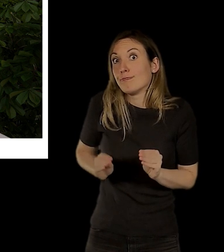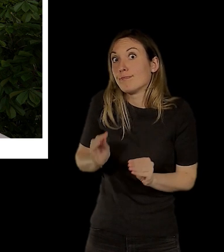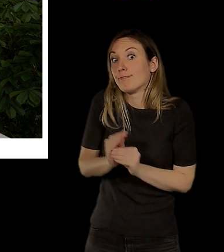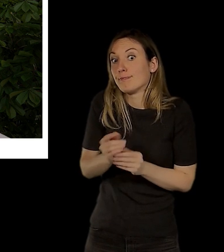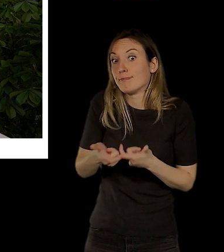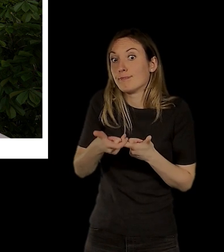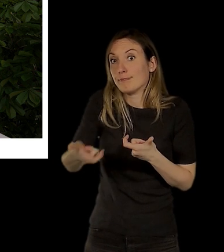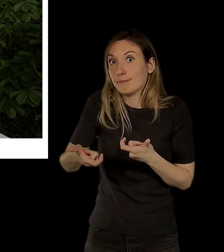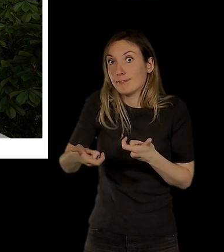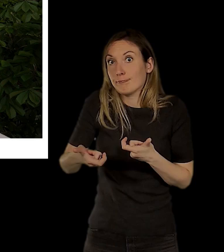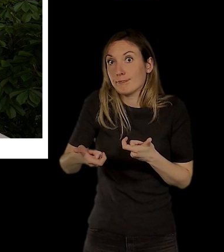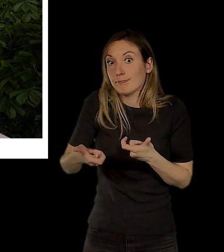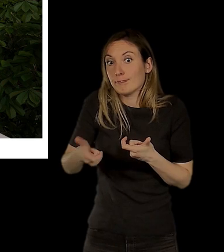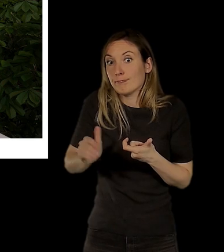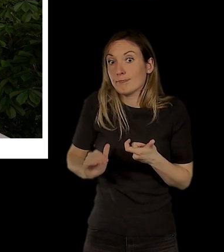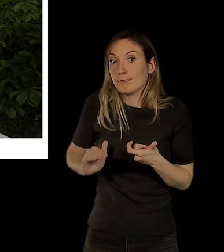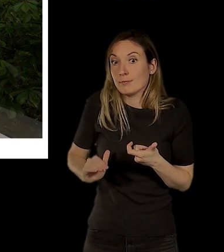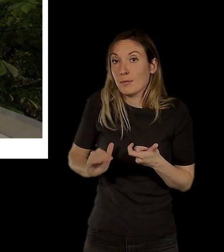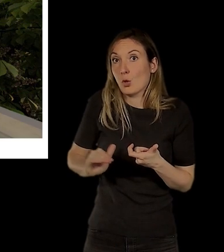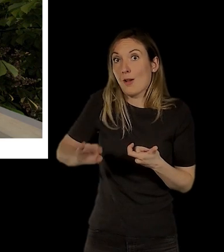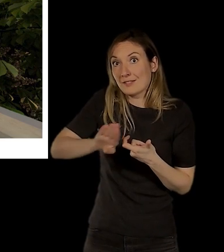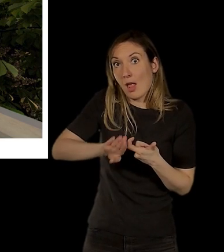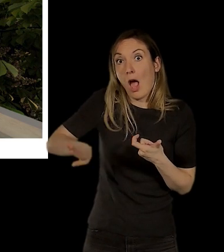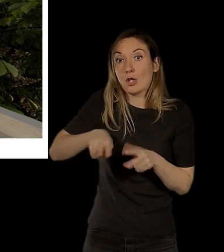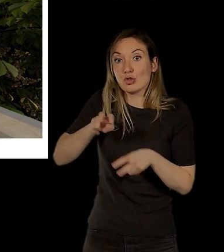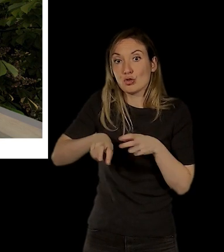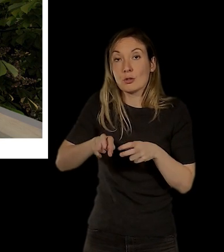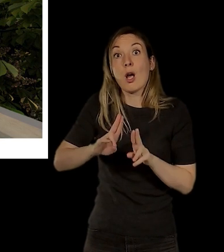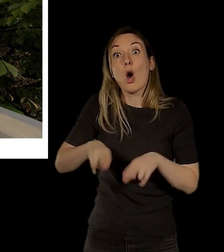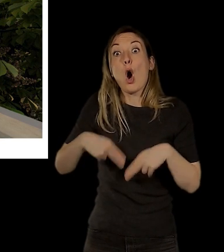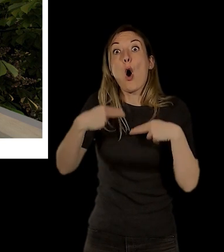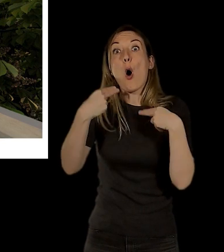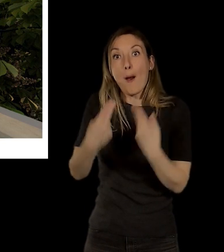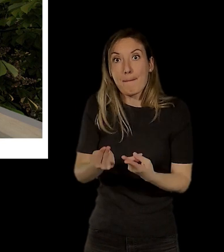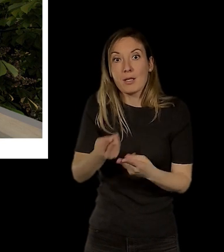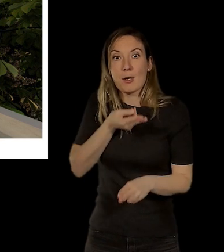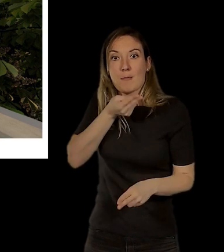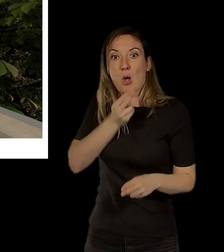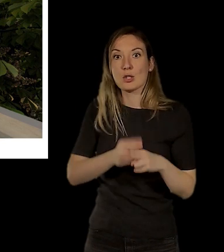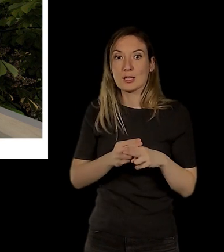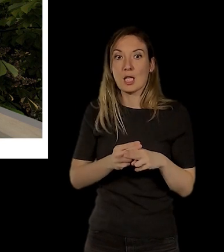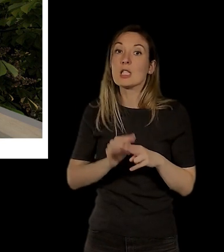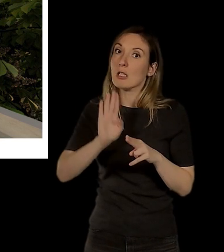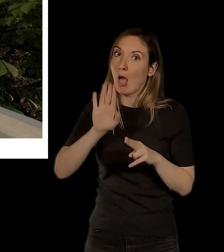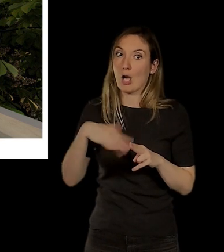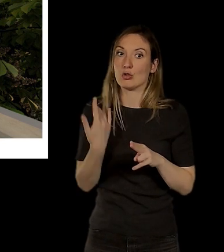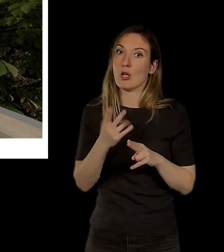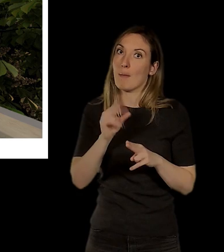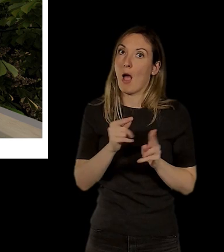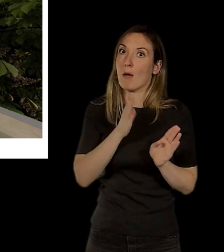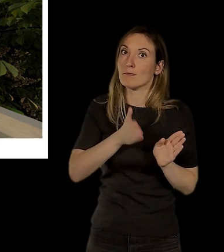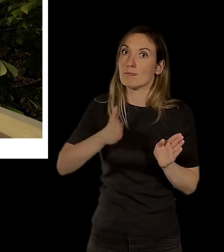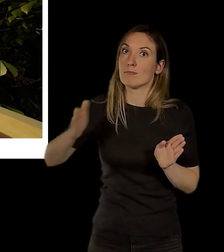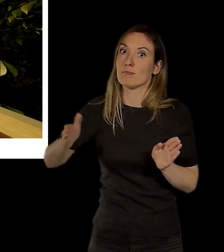s navýšeným nebo s převýšeným odděleným cyklopruhem až v podstatě po koncový stav, který je v